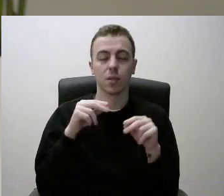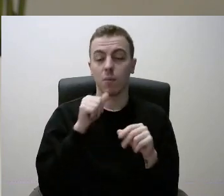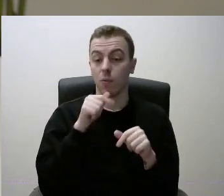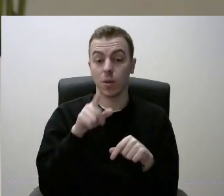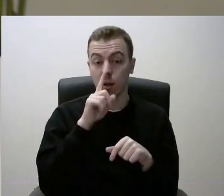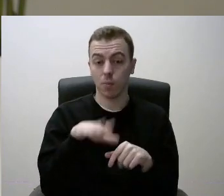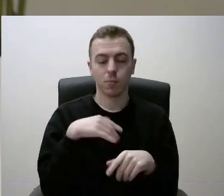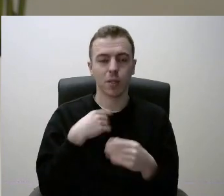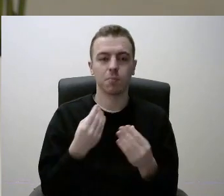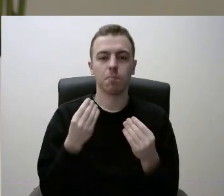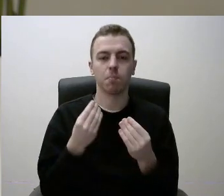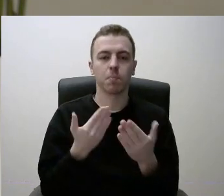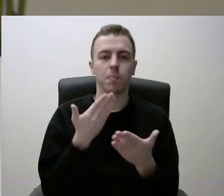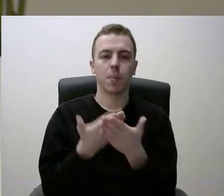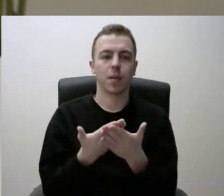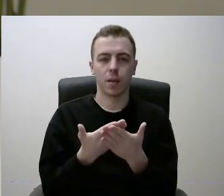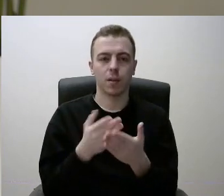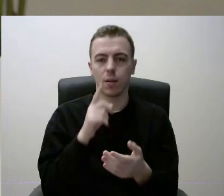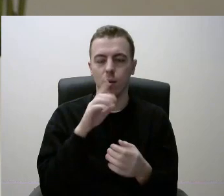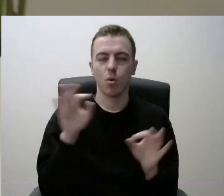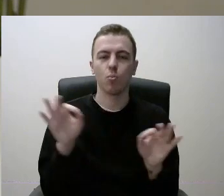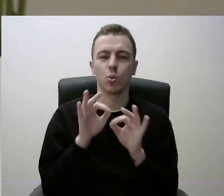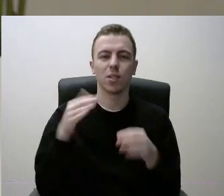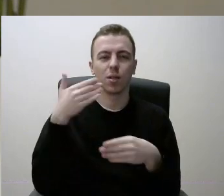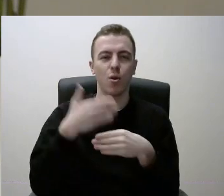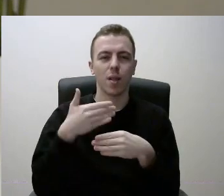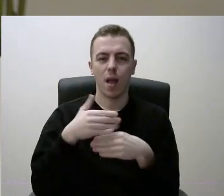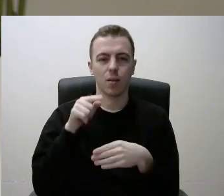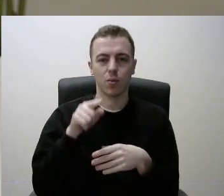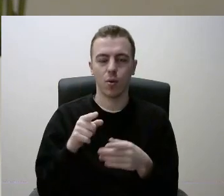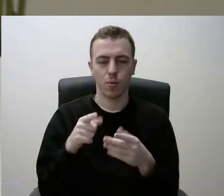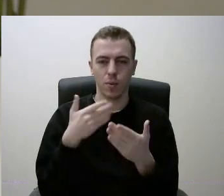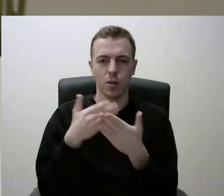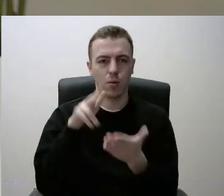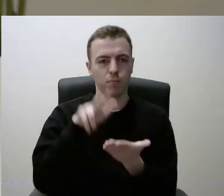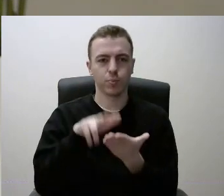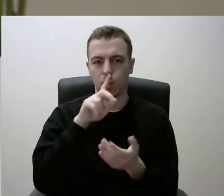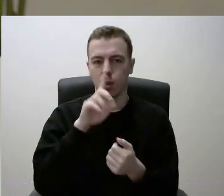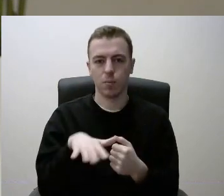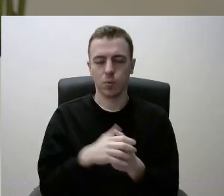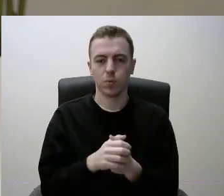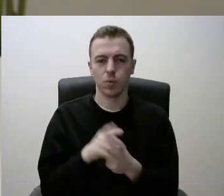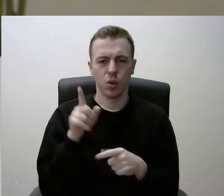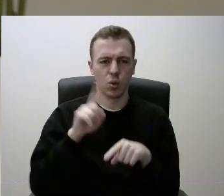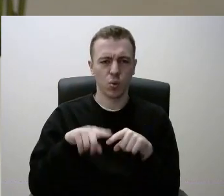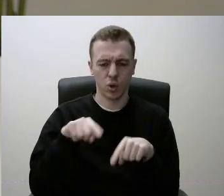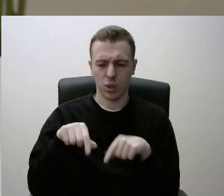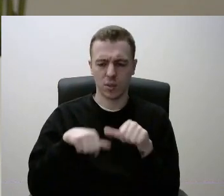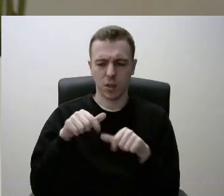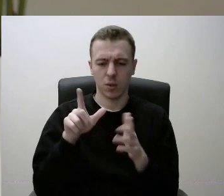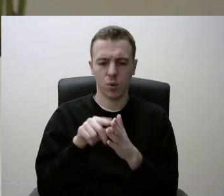negalėsim priduoti muzikinio teatro, kuris turėtų statybos darbus ir rengimo darbus baigti šių metų